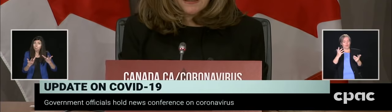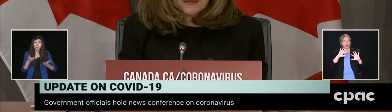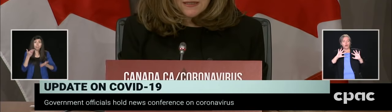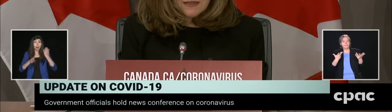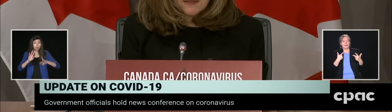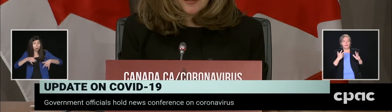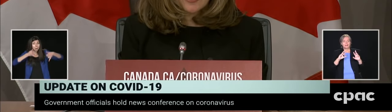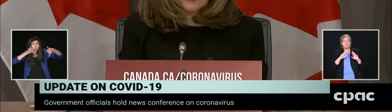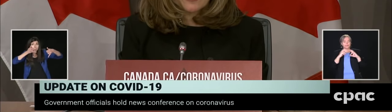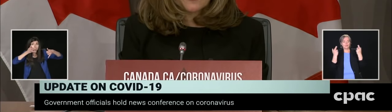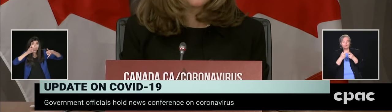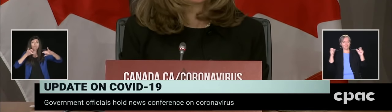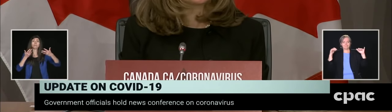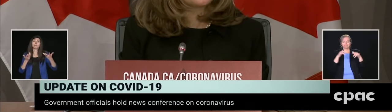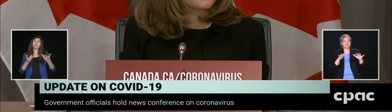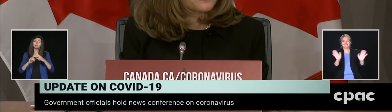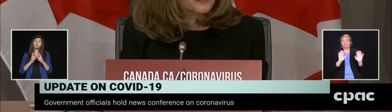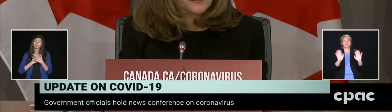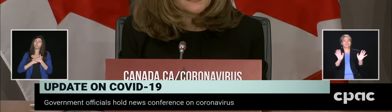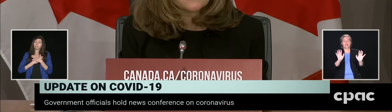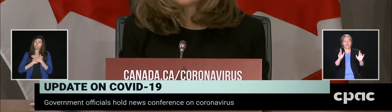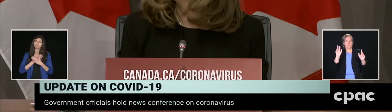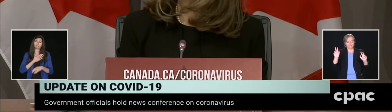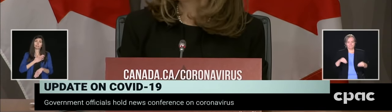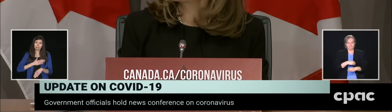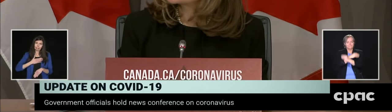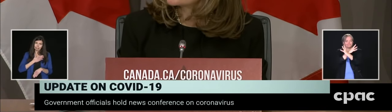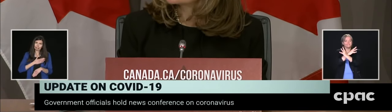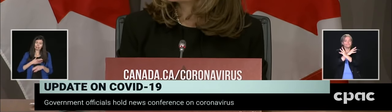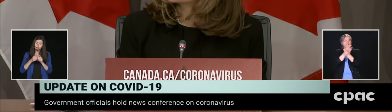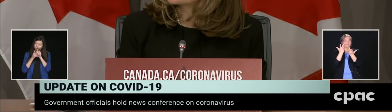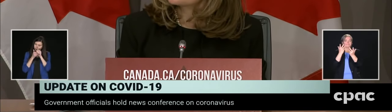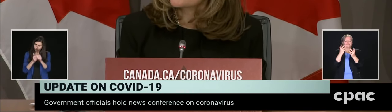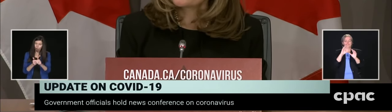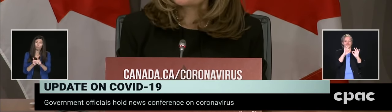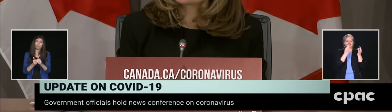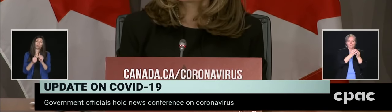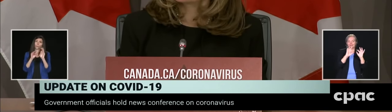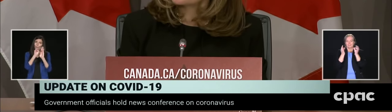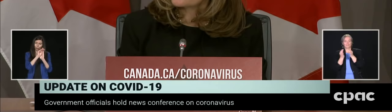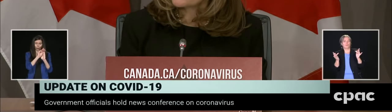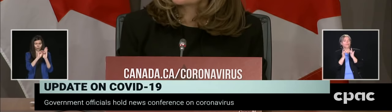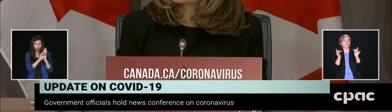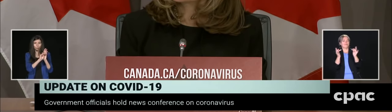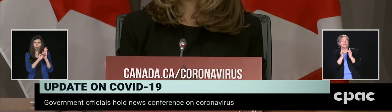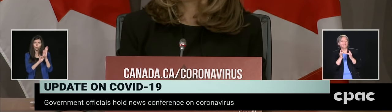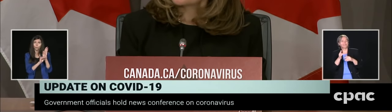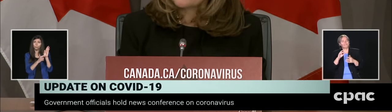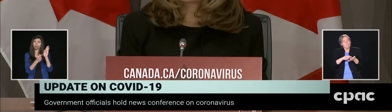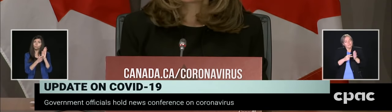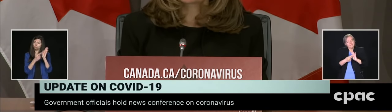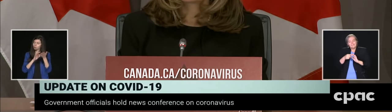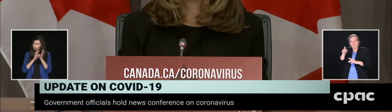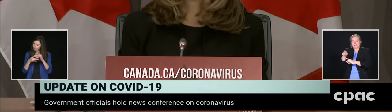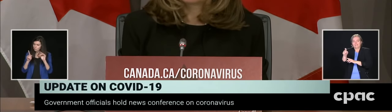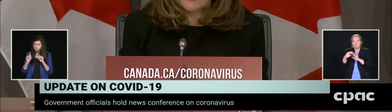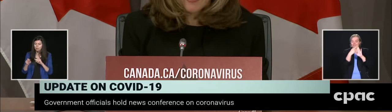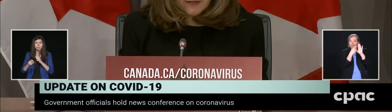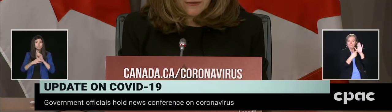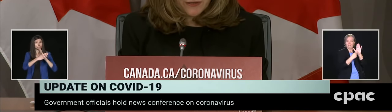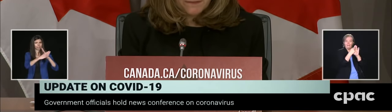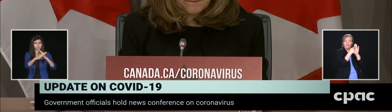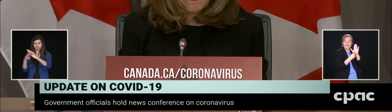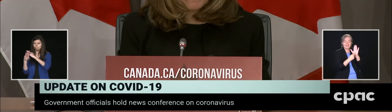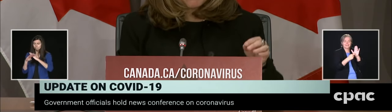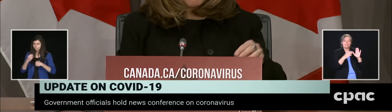we continue to follow these rules to protect our families, our friends, our neighbors, and